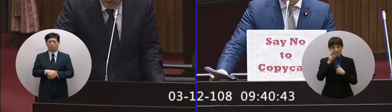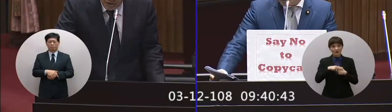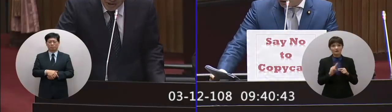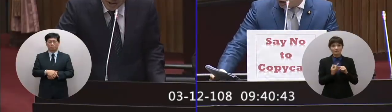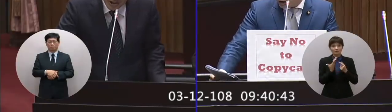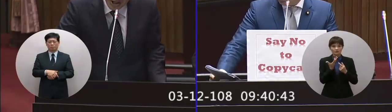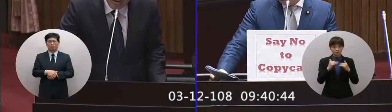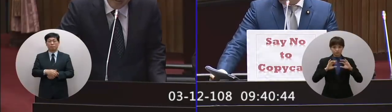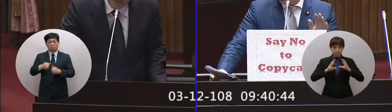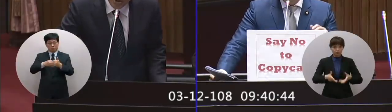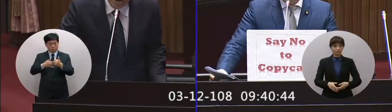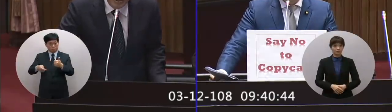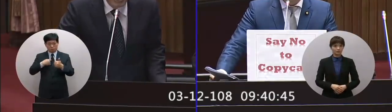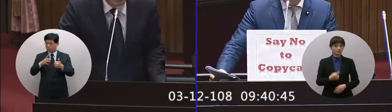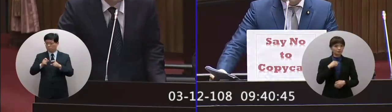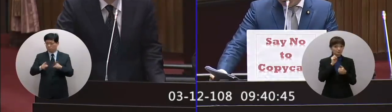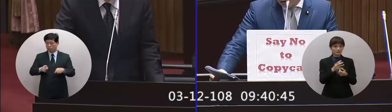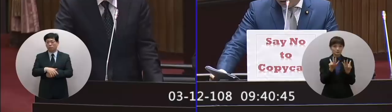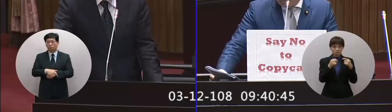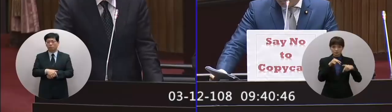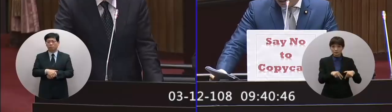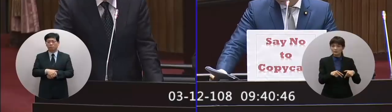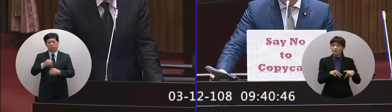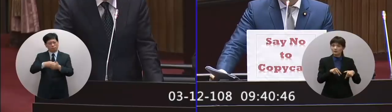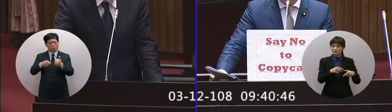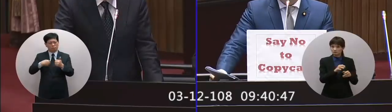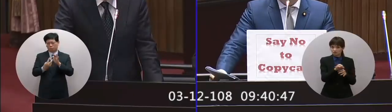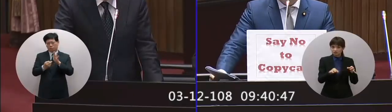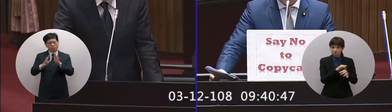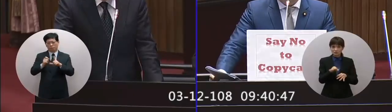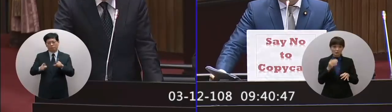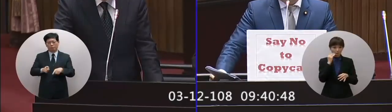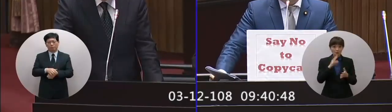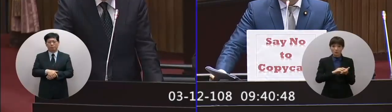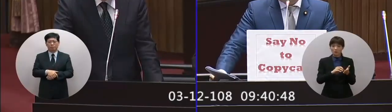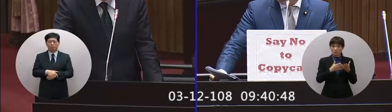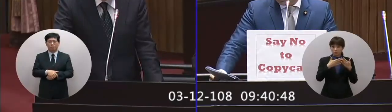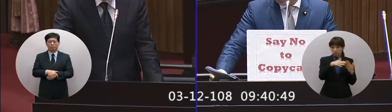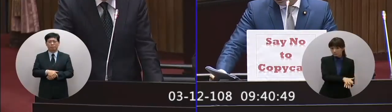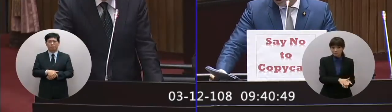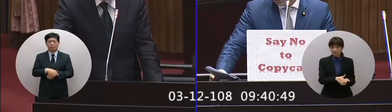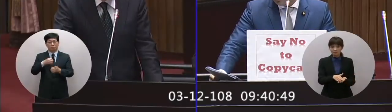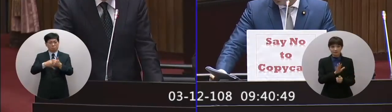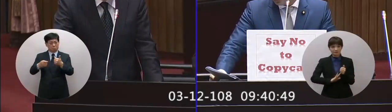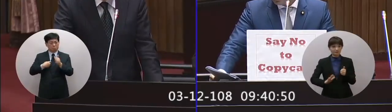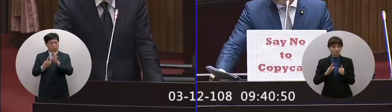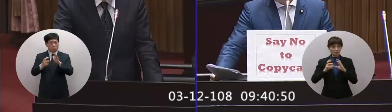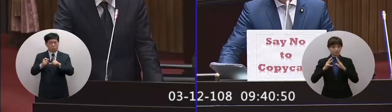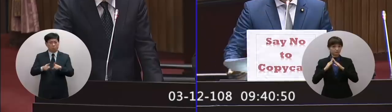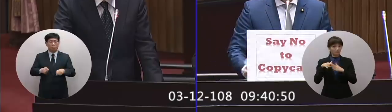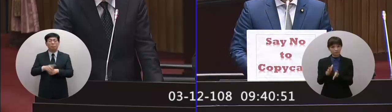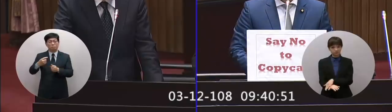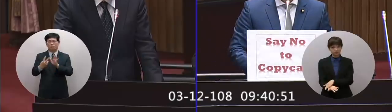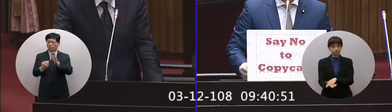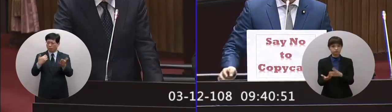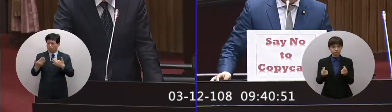家的数位经济， 这个讲法 最重要就是数位金融哎、 啊。委员，这个讲法 金融垮了，国家就垮了。 委员，这个讲法不公平吧？你